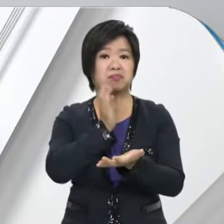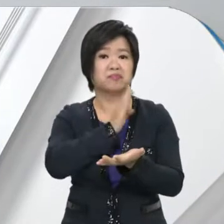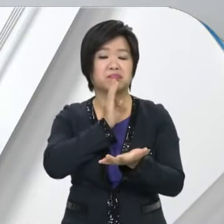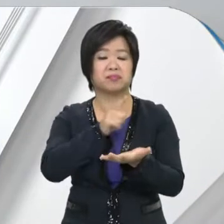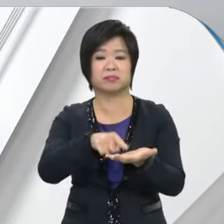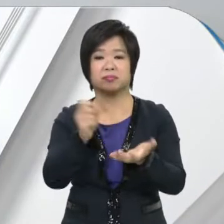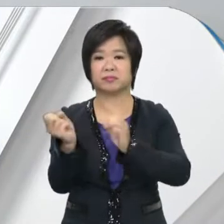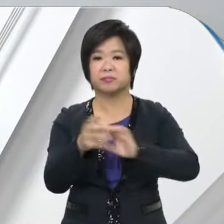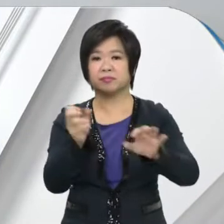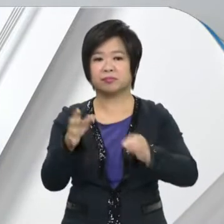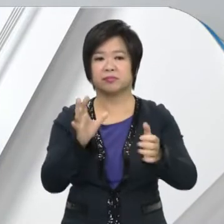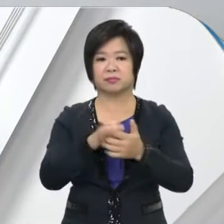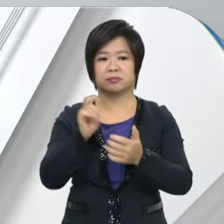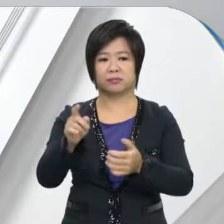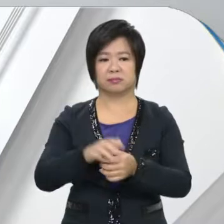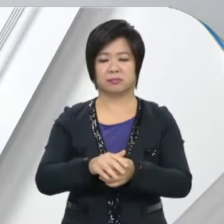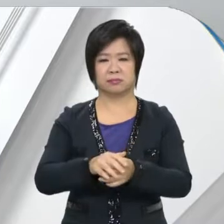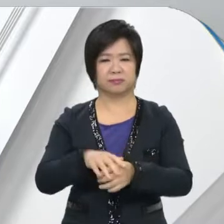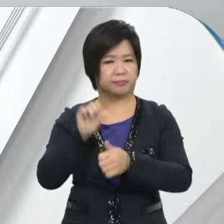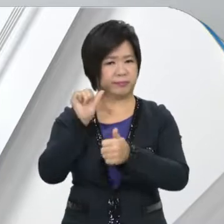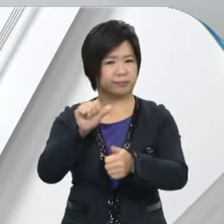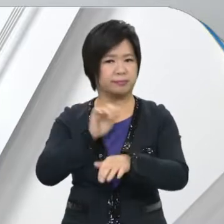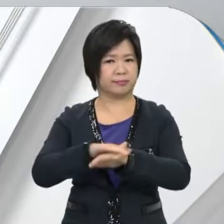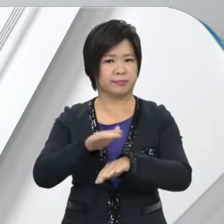有依照费清法，我们会开罚